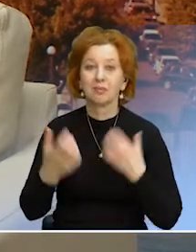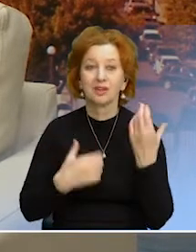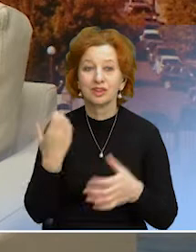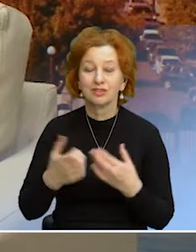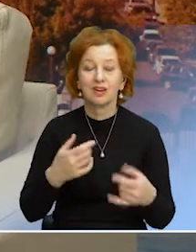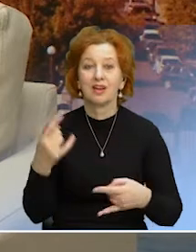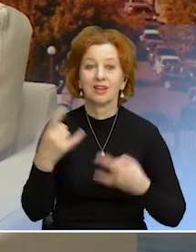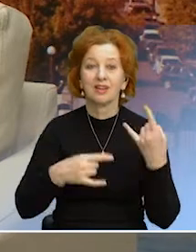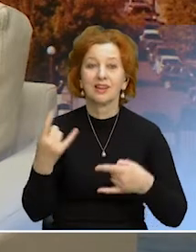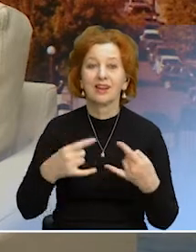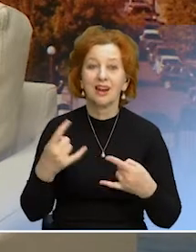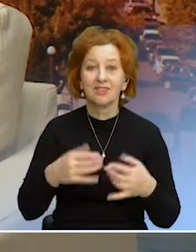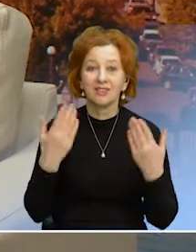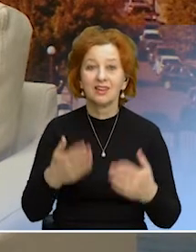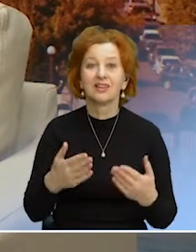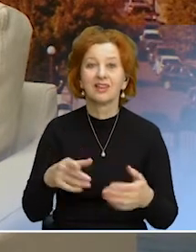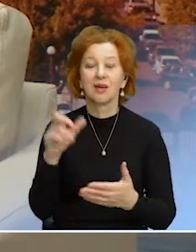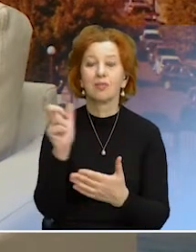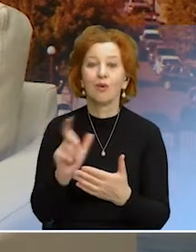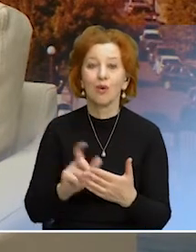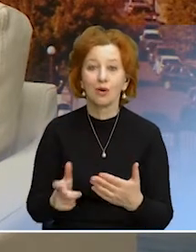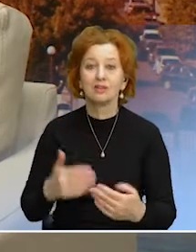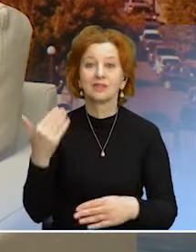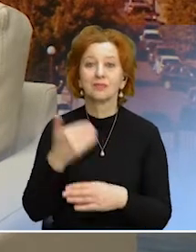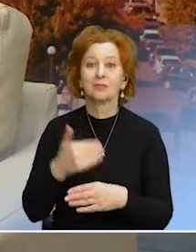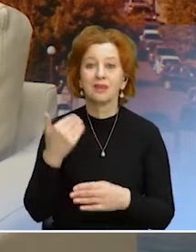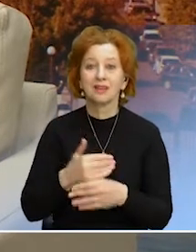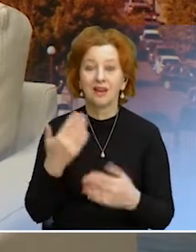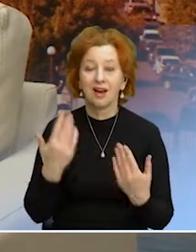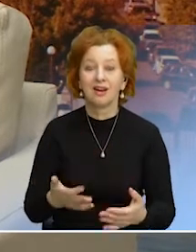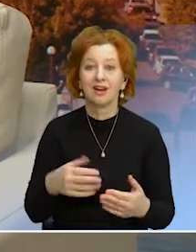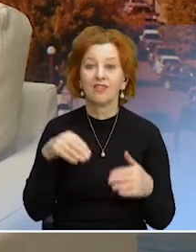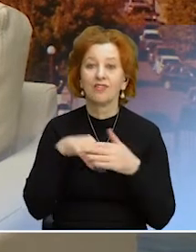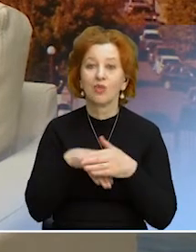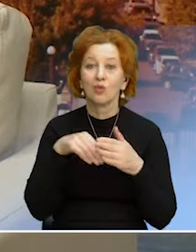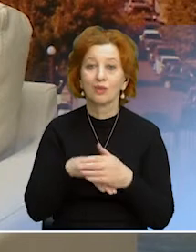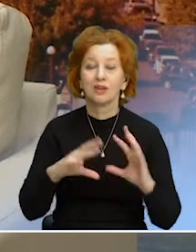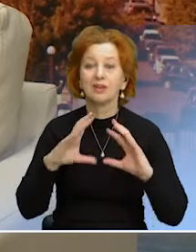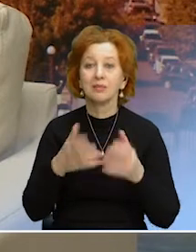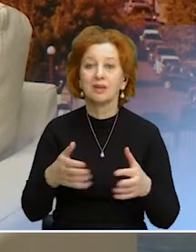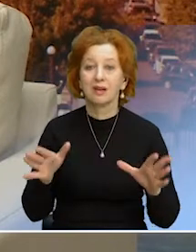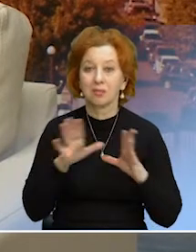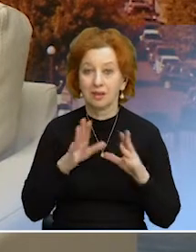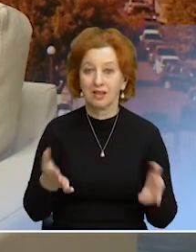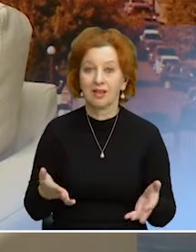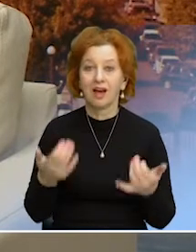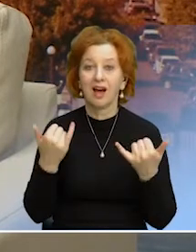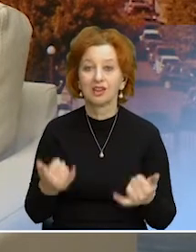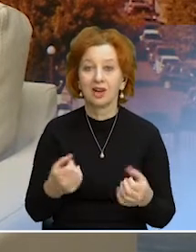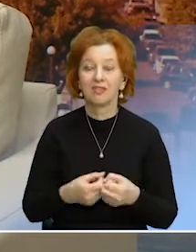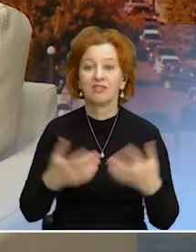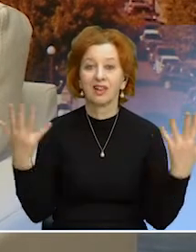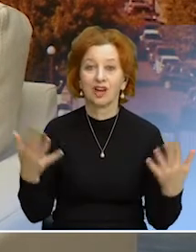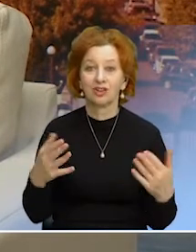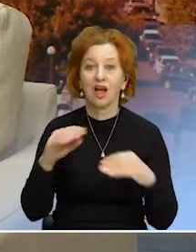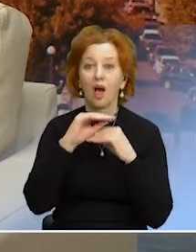телевидение, поэзия, спектакли. Все открывало внутренний мир людей. А сейчас только